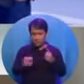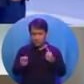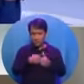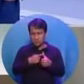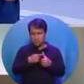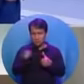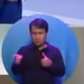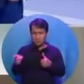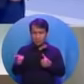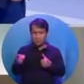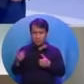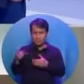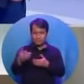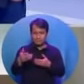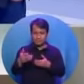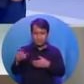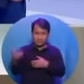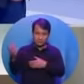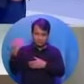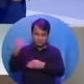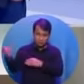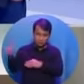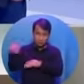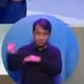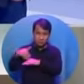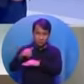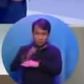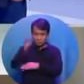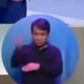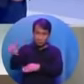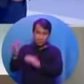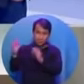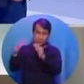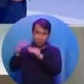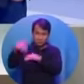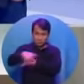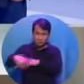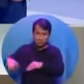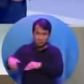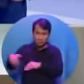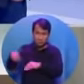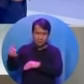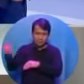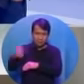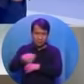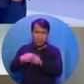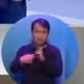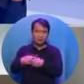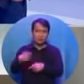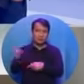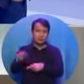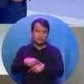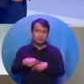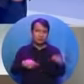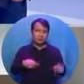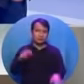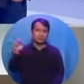ay sinundo ako ng gabi nung anak niya, na nakikita naman po din namin na talagang